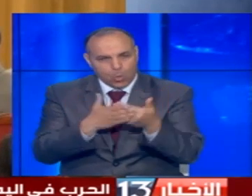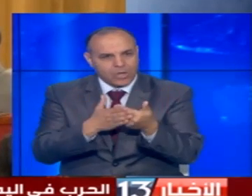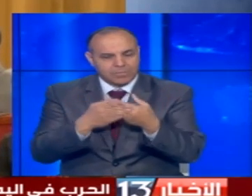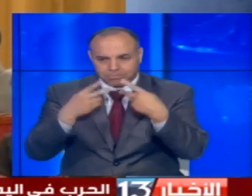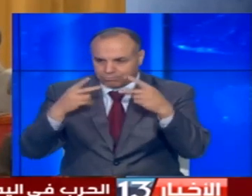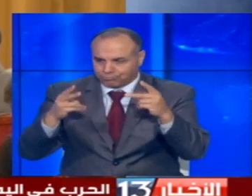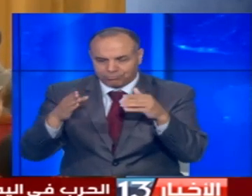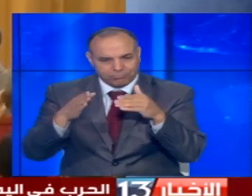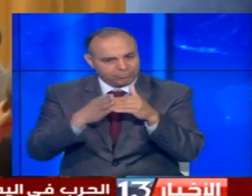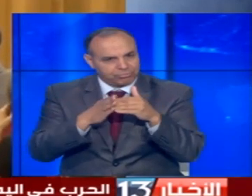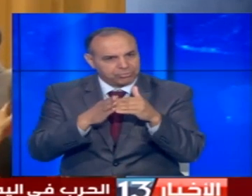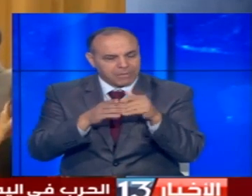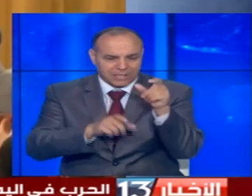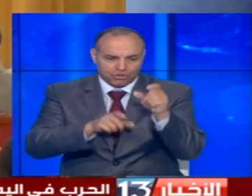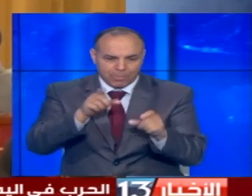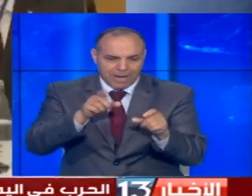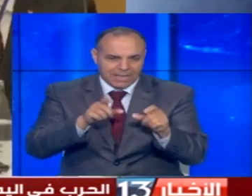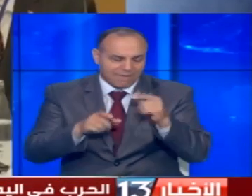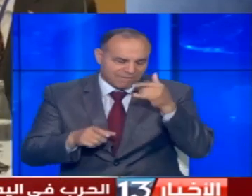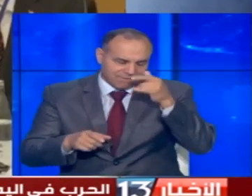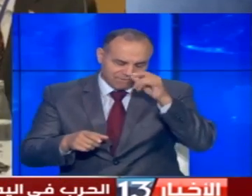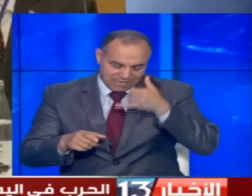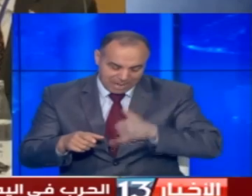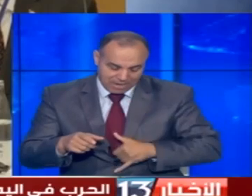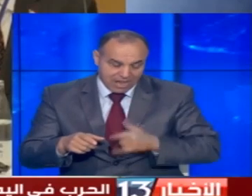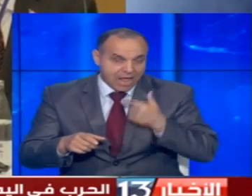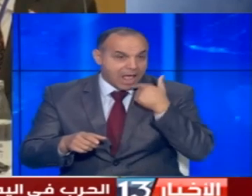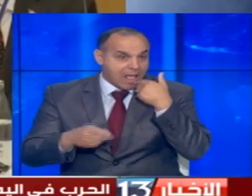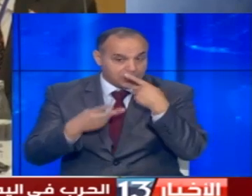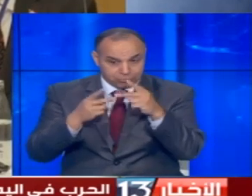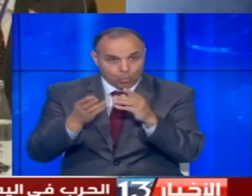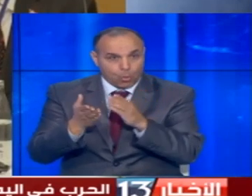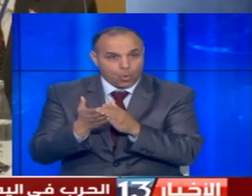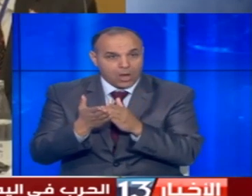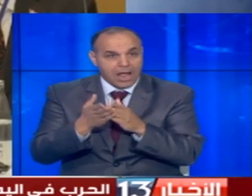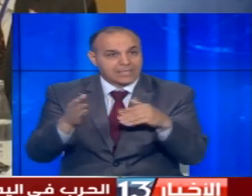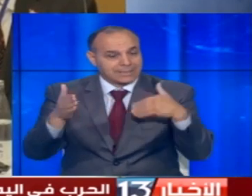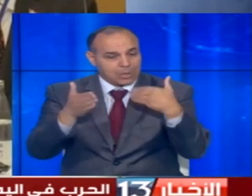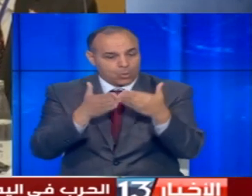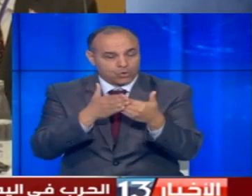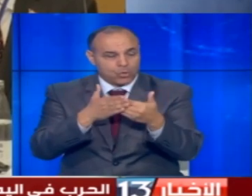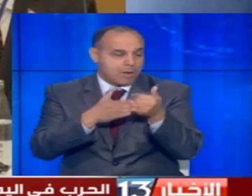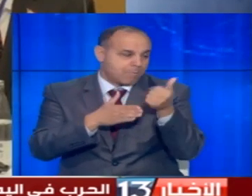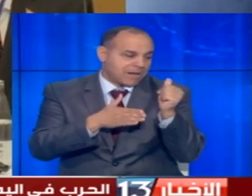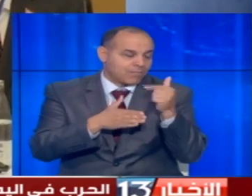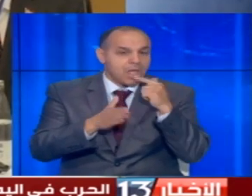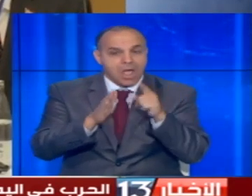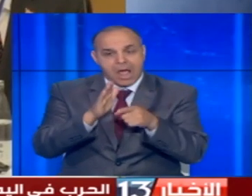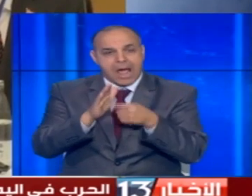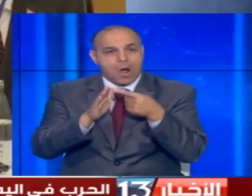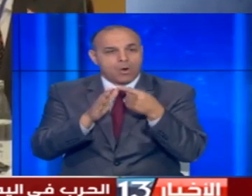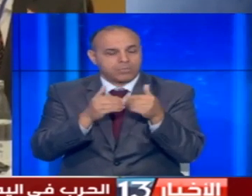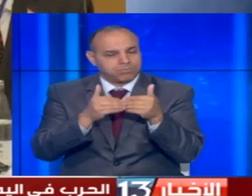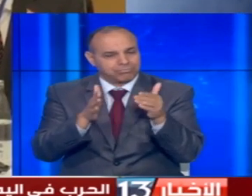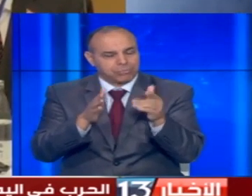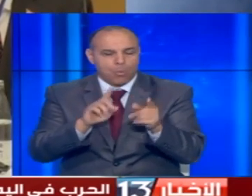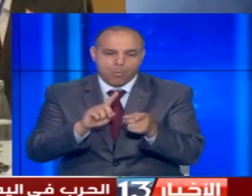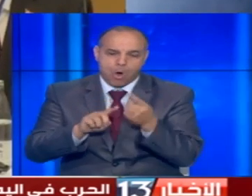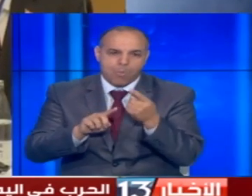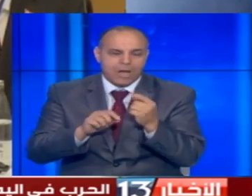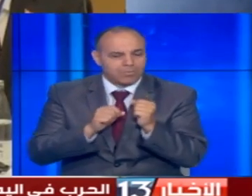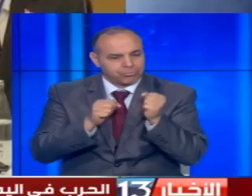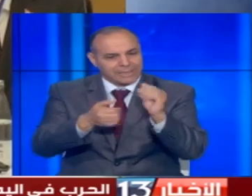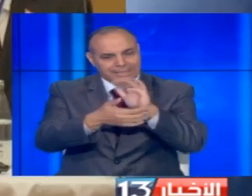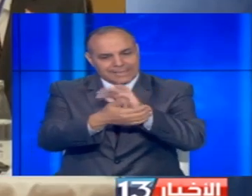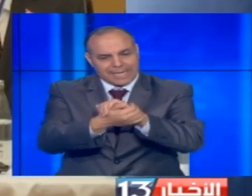اتفاق نهائي بين الجماعات اليمنيه ويعد هذا الاتفاق الذي تم التوصل اليه امس اول انفراجه مهمه في جهود